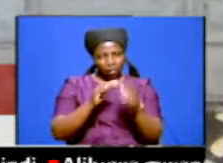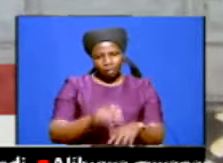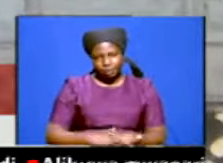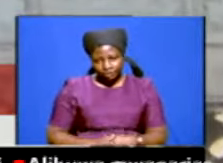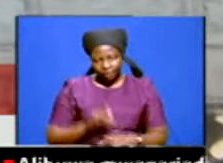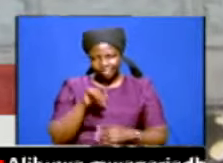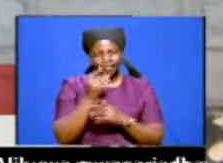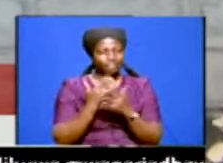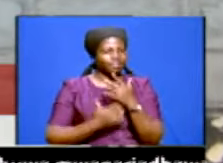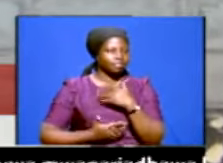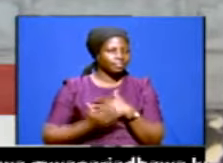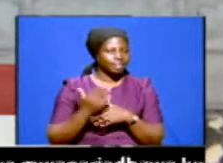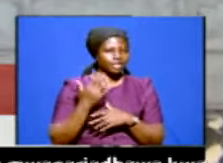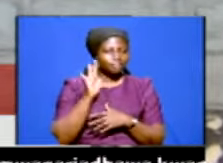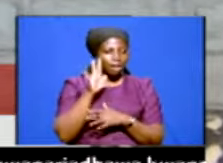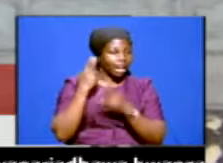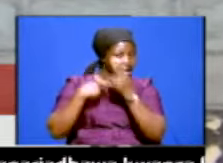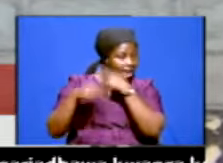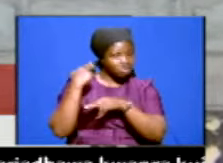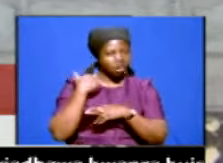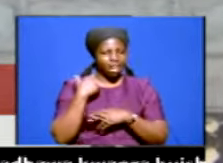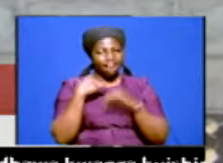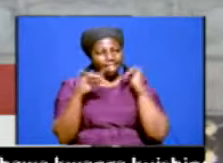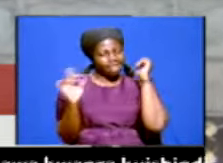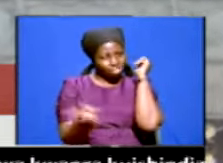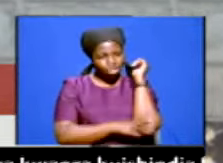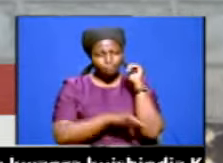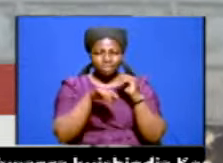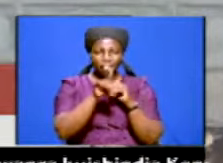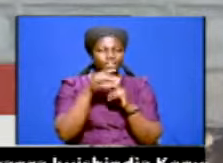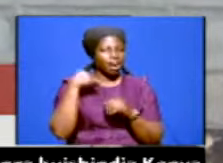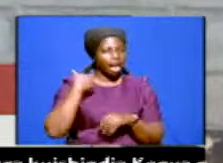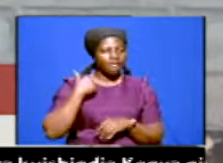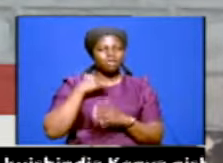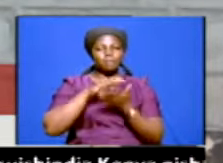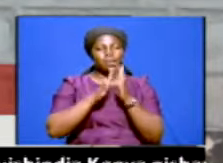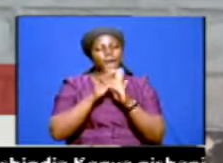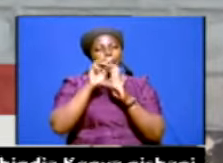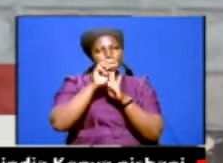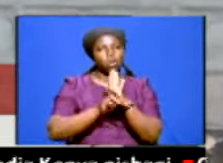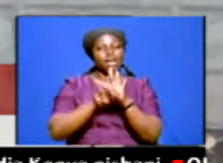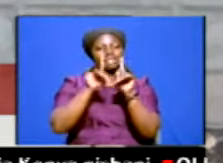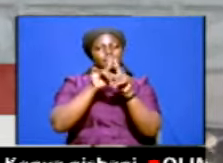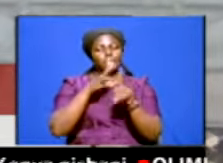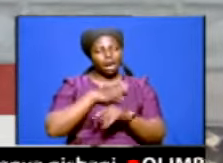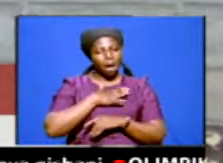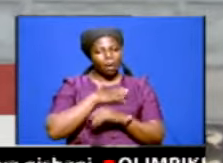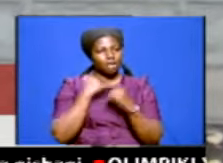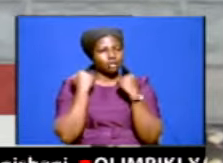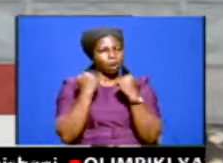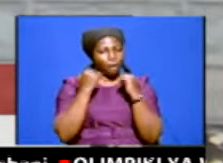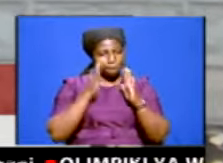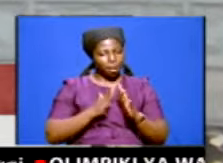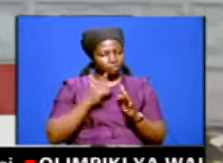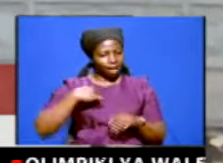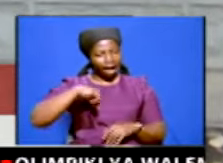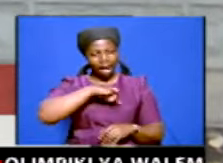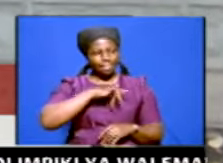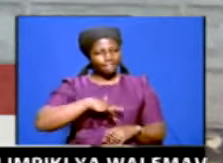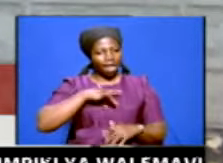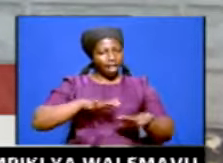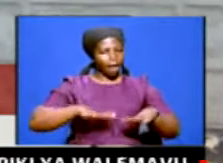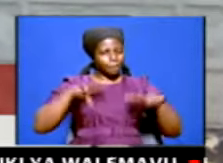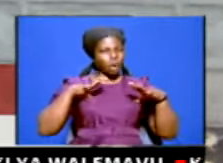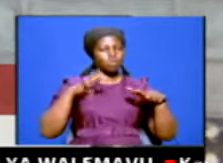nidhamu, tujisikie chochote, amekuwa kielelezo na pia ni shujaa wetu. Tunajivunia kama wilaya ya Kericho tukiwa na